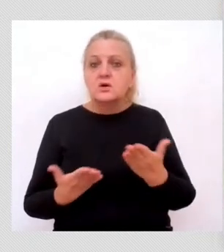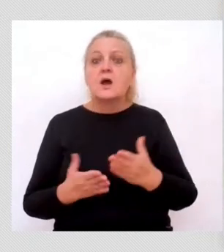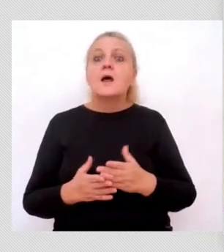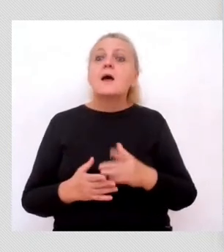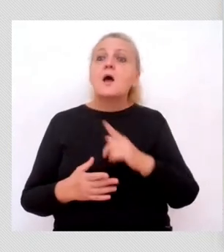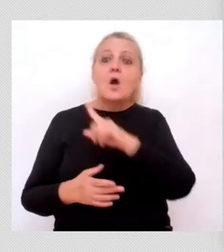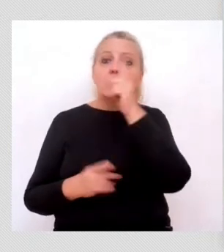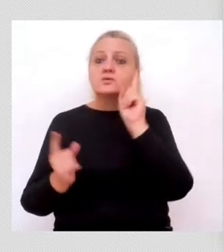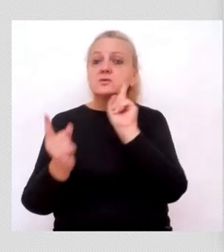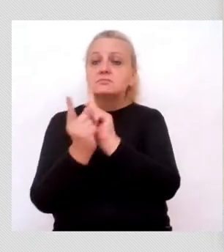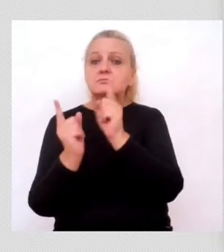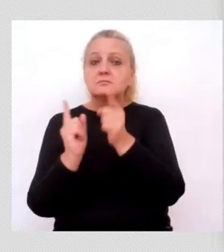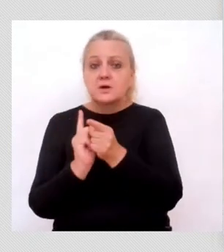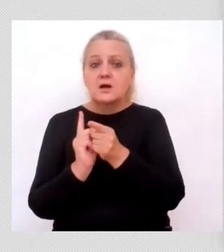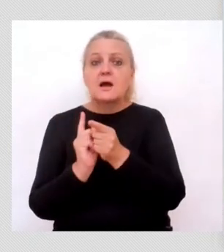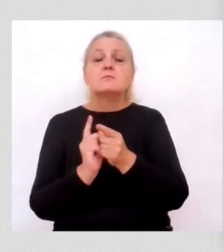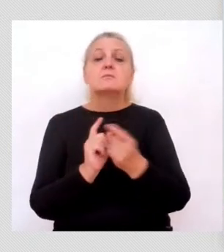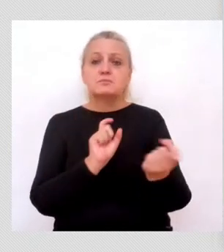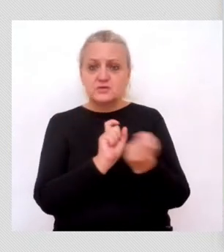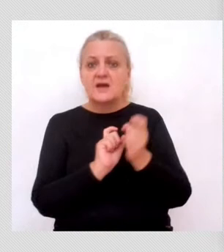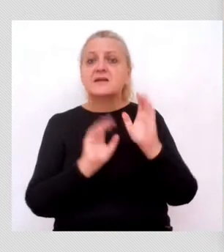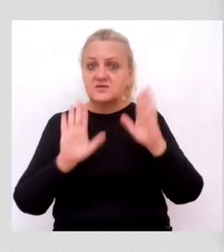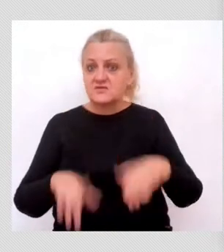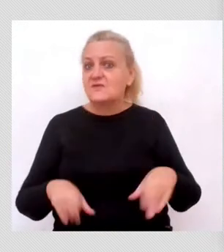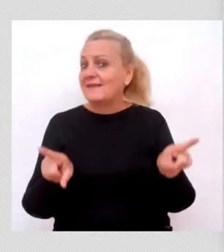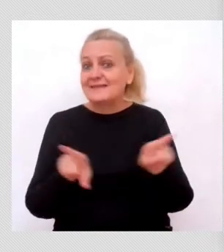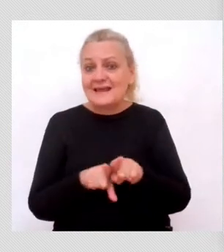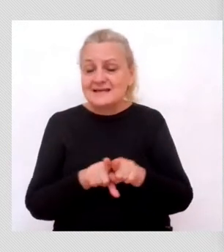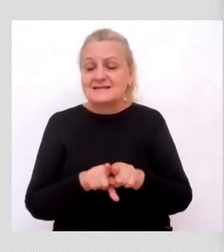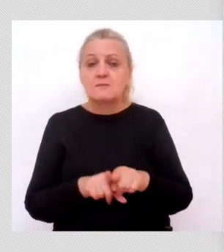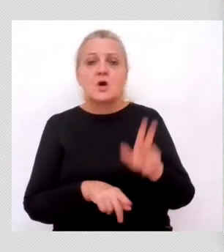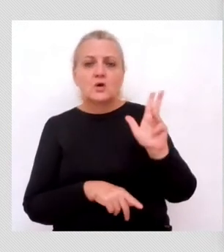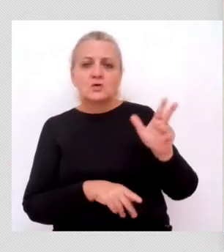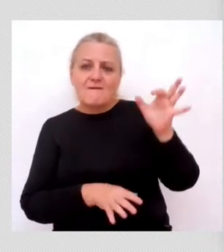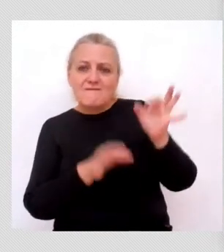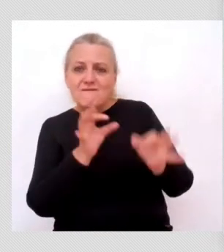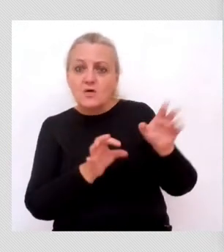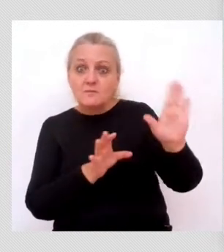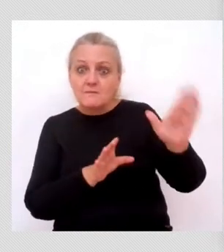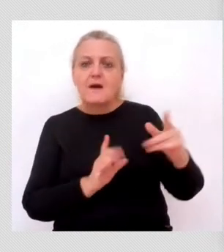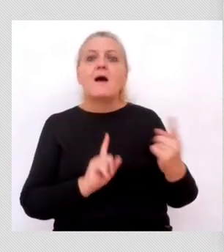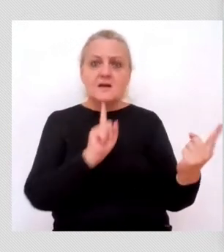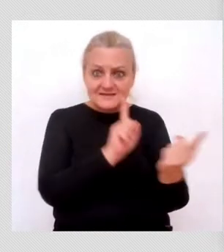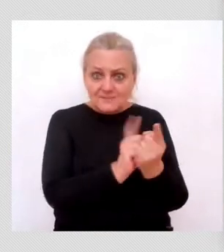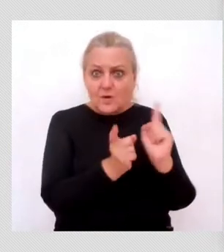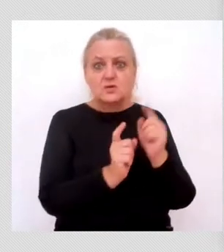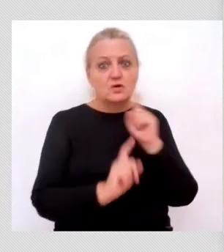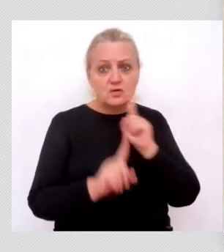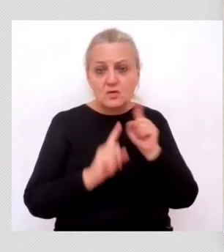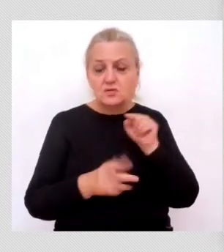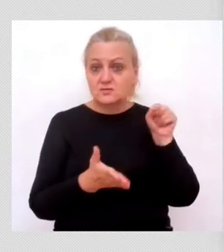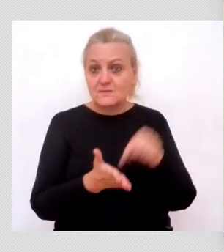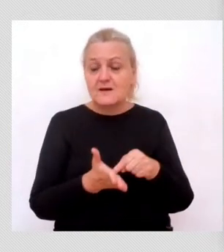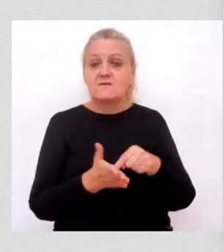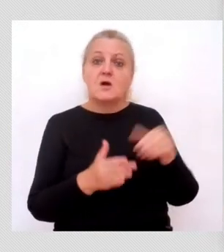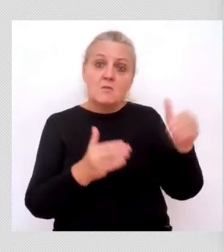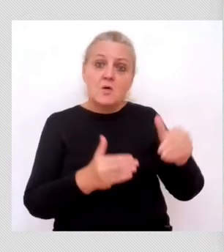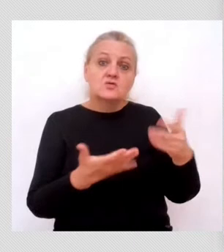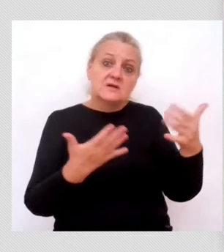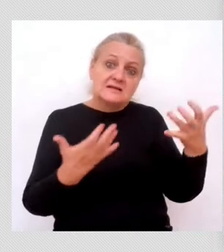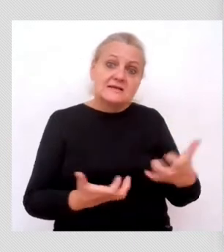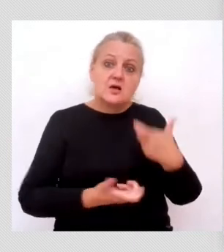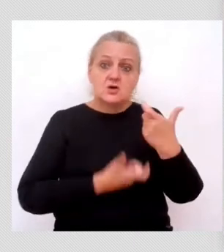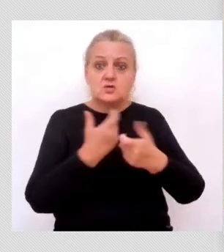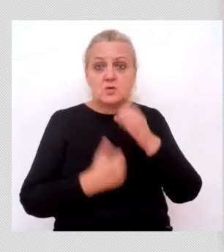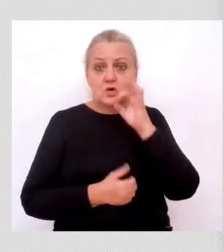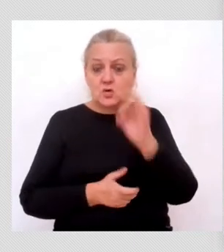są przeciwni albo którzy mają co najmniej wątpliwości, czy warto głosować na tych, którzy coś chcą zrobić dobrze.